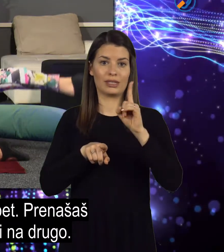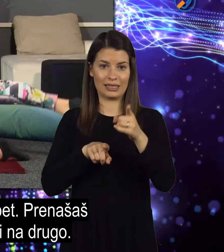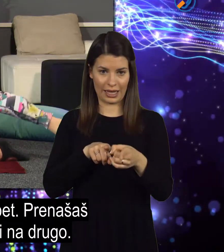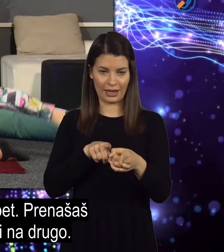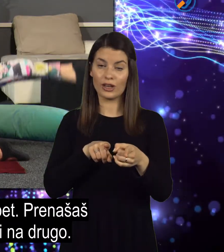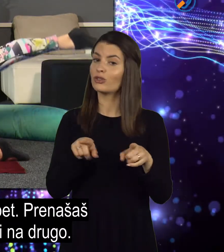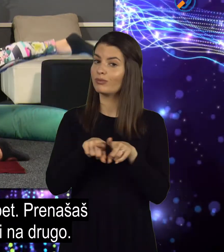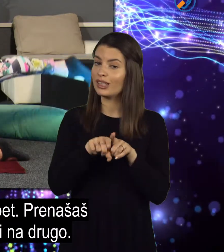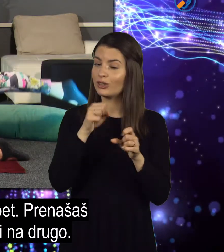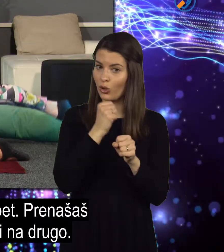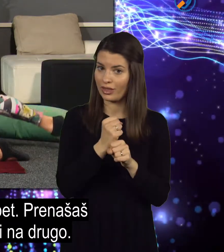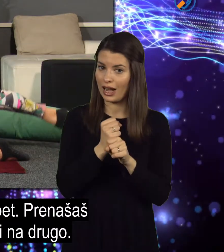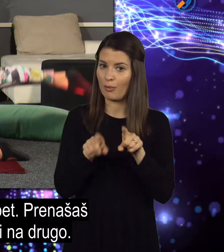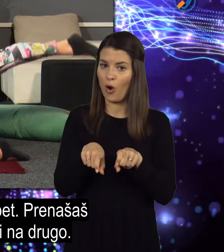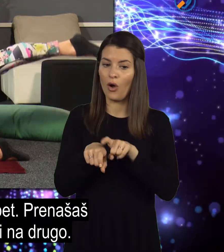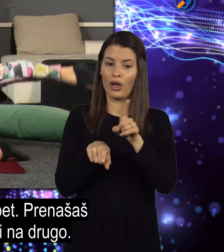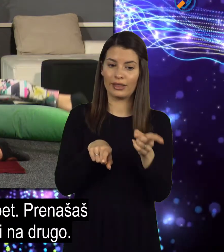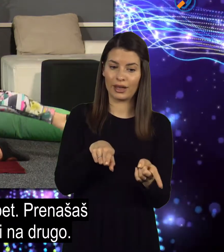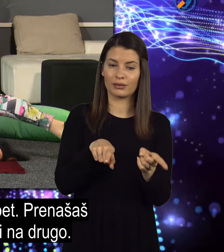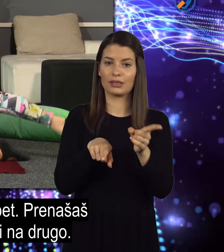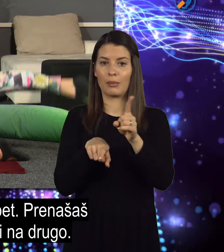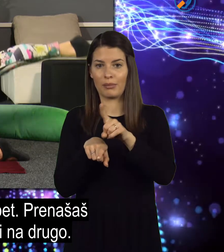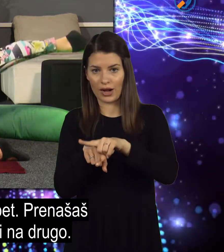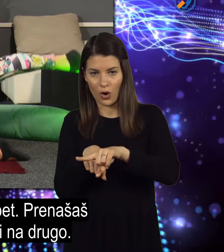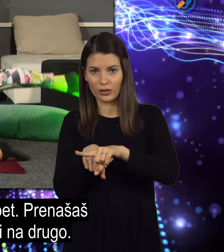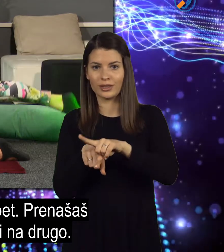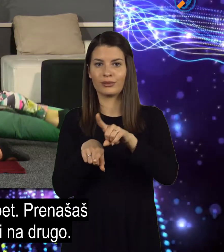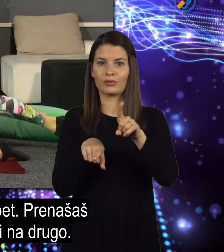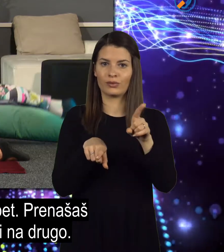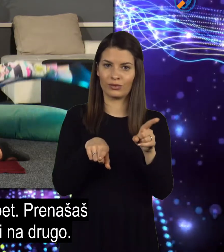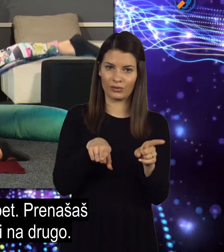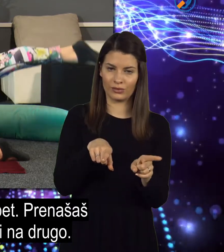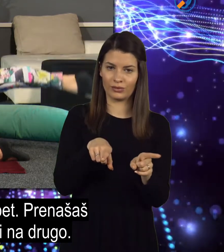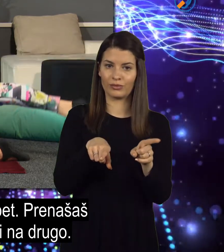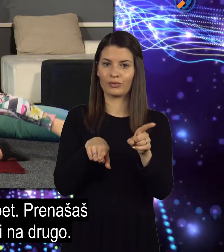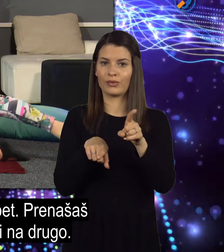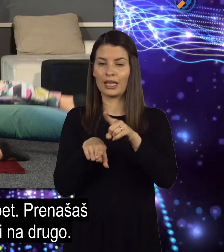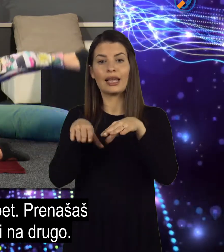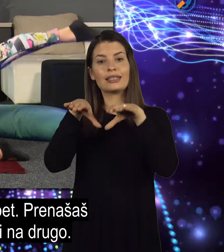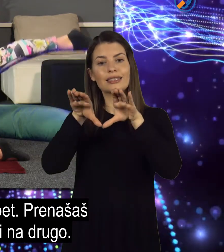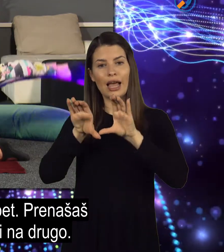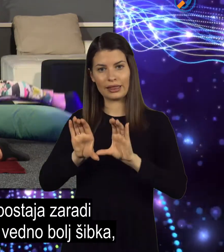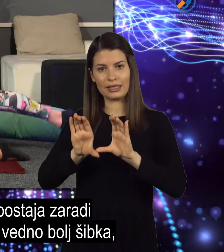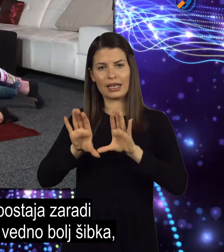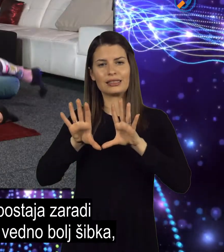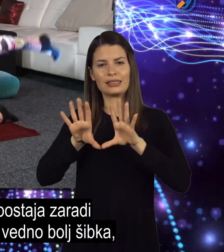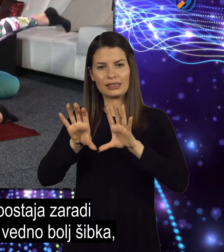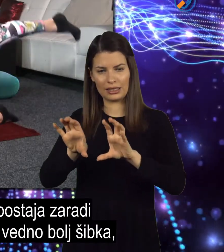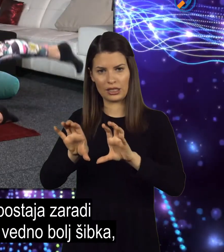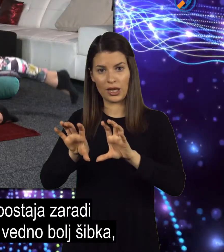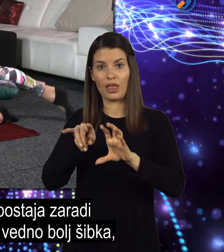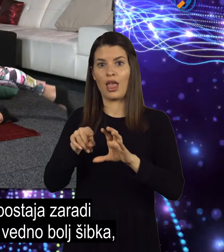spet. Prenašaš nogo iz ene strani na drugo. Stiskaj